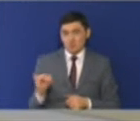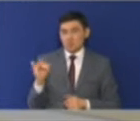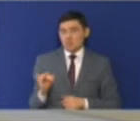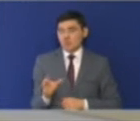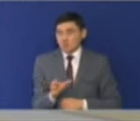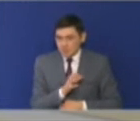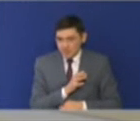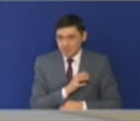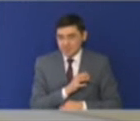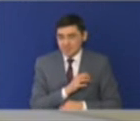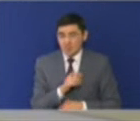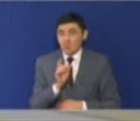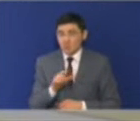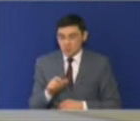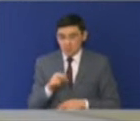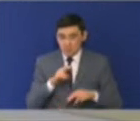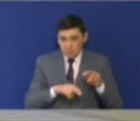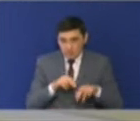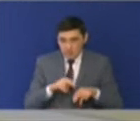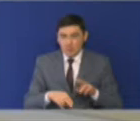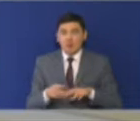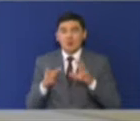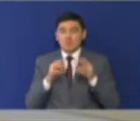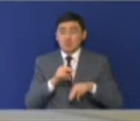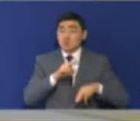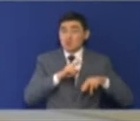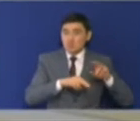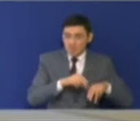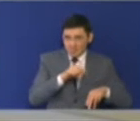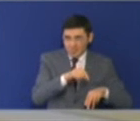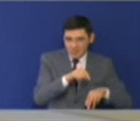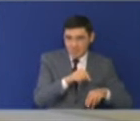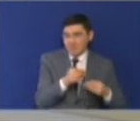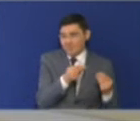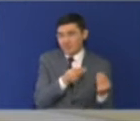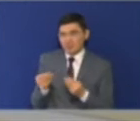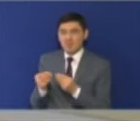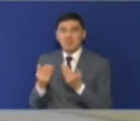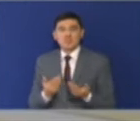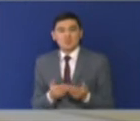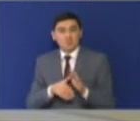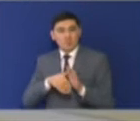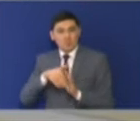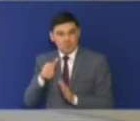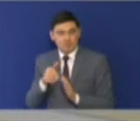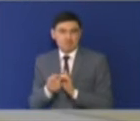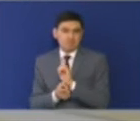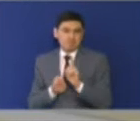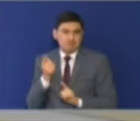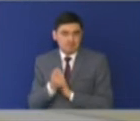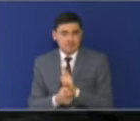итоги, можно сказать, что люди построили Турксиб, а Турксиб изменил их жизнь к лучшему и подарил им новые